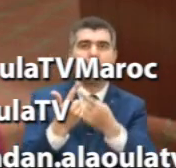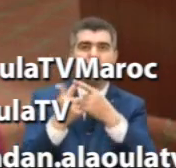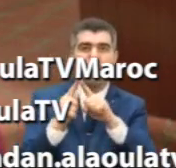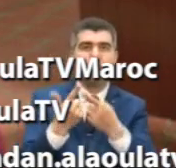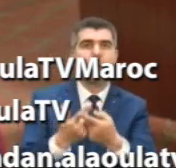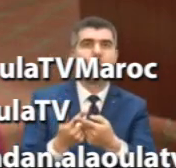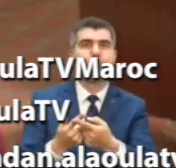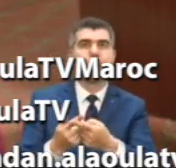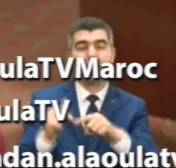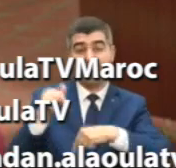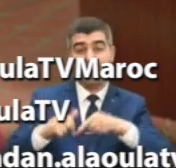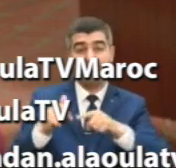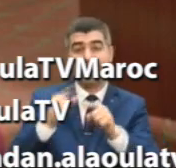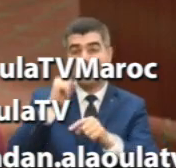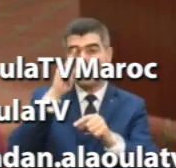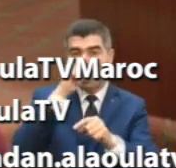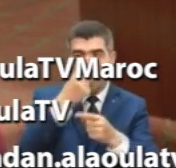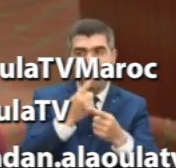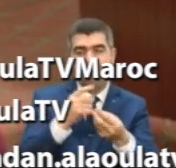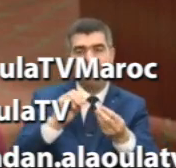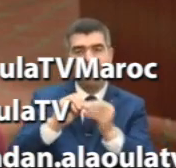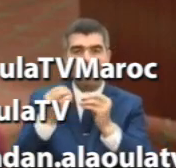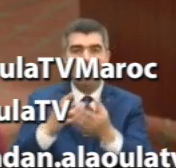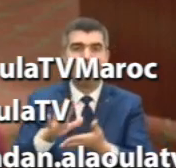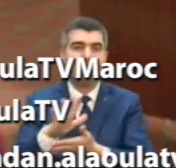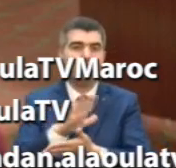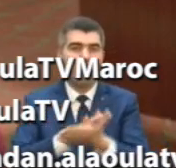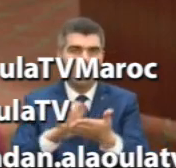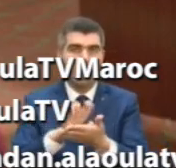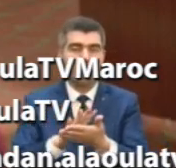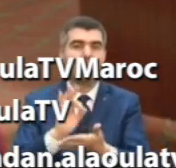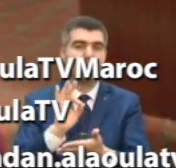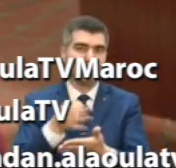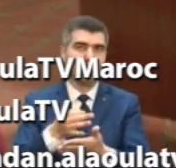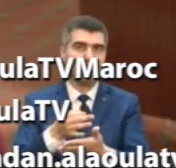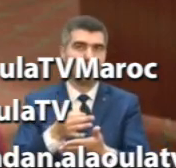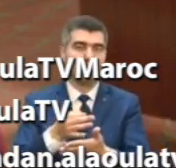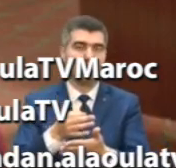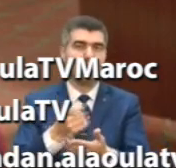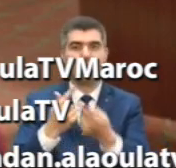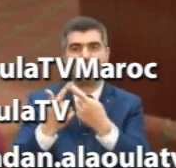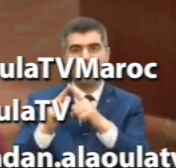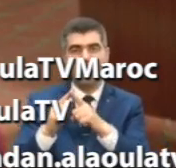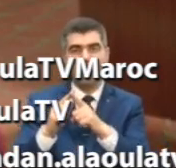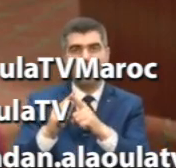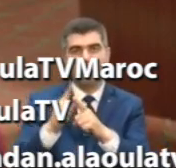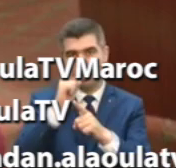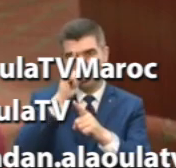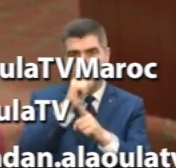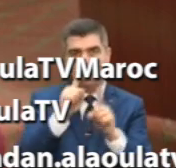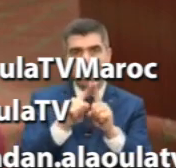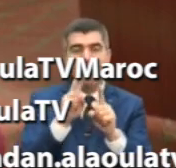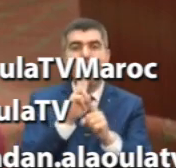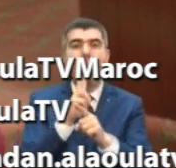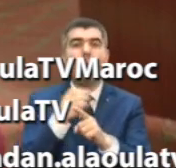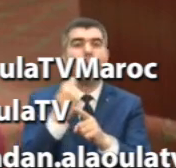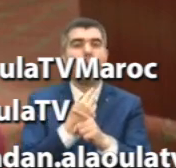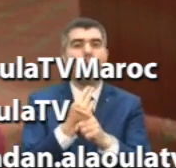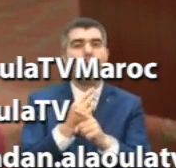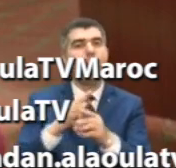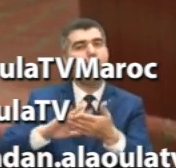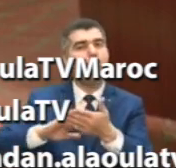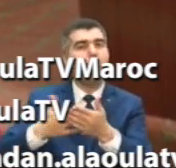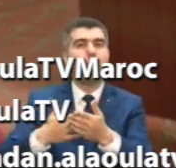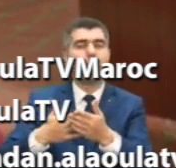هناك صعوبات، هناك إكراهات، بمبادرة رائدة ستتعبأ الحكومة